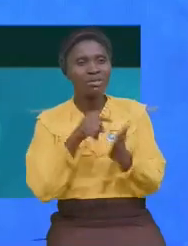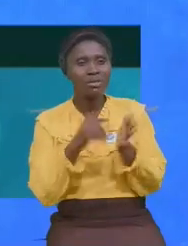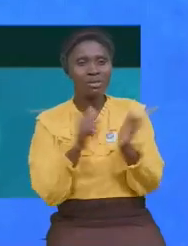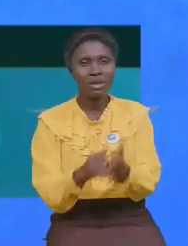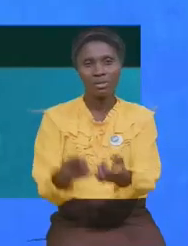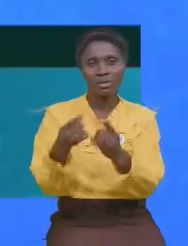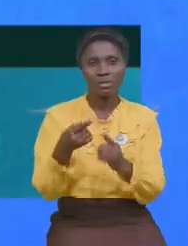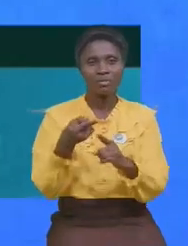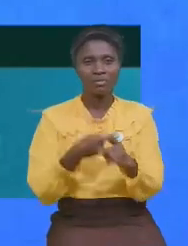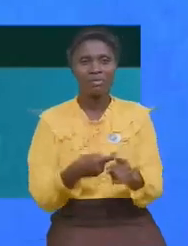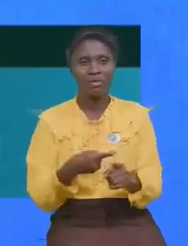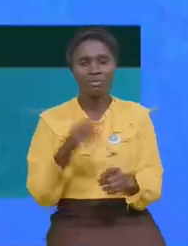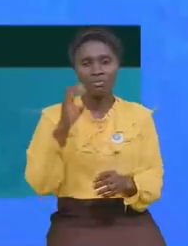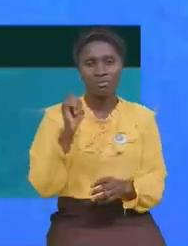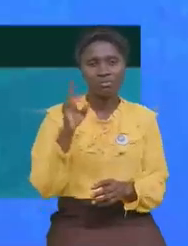d'Édom,